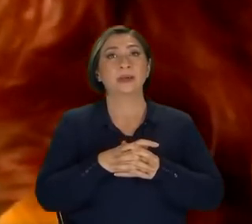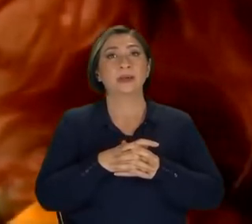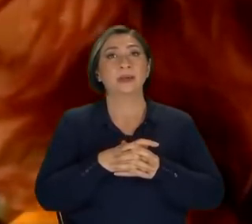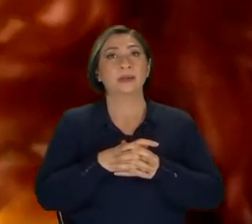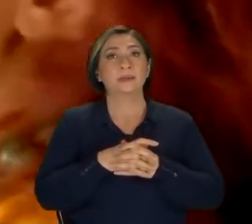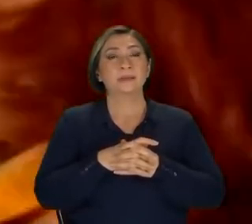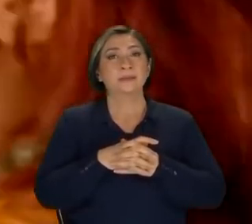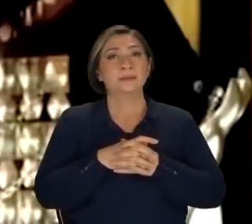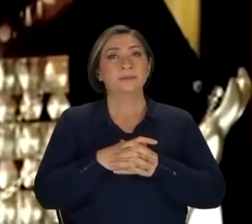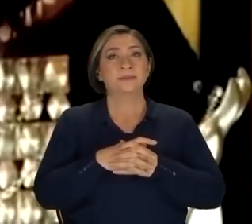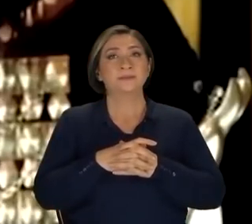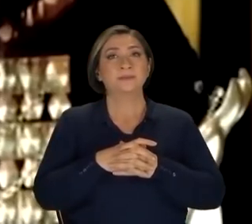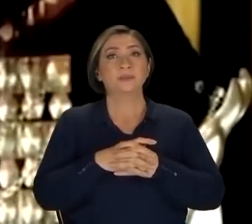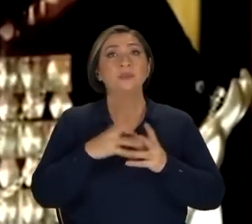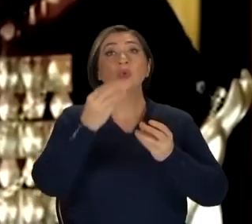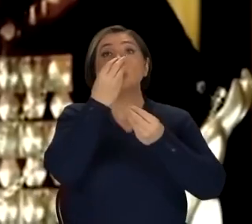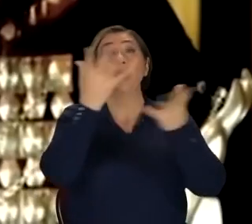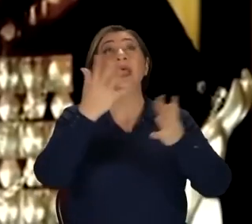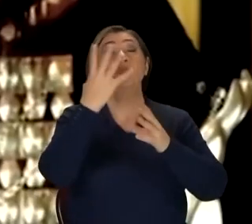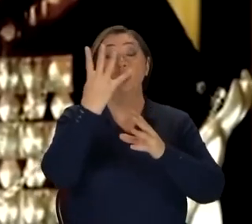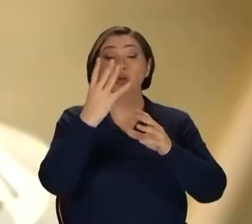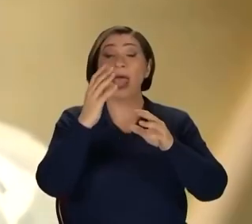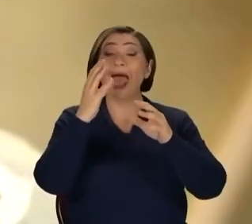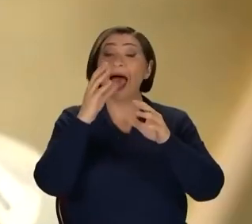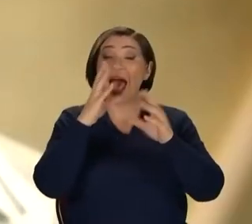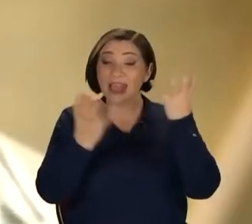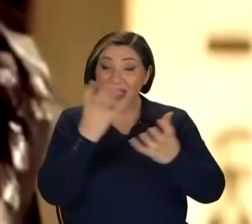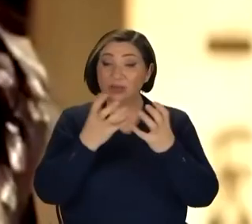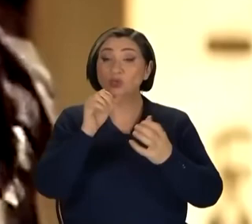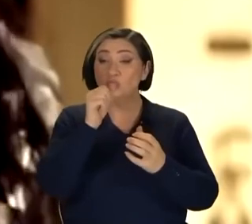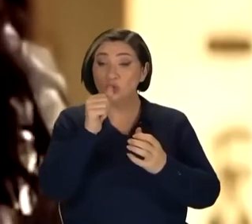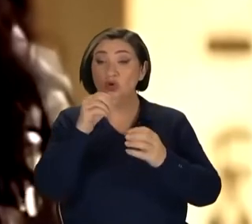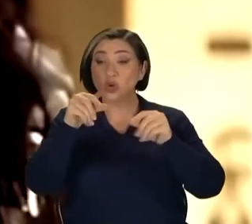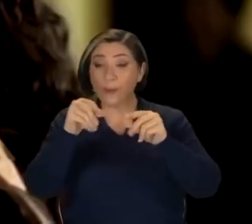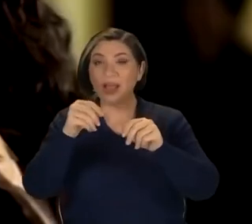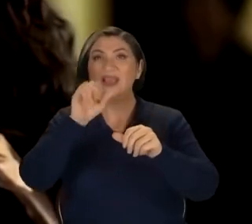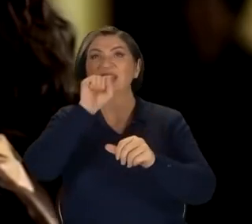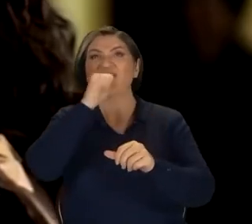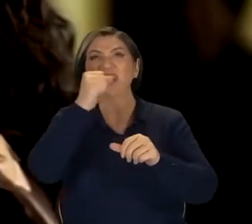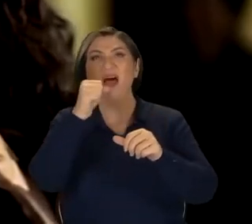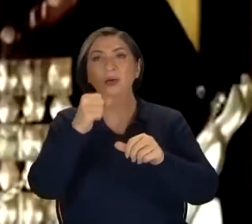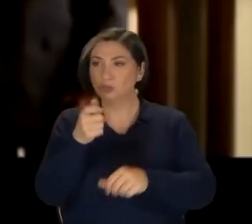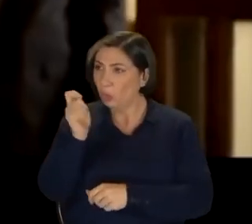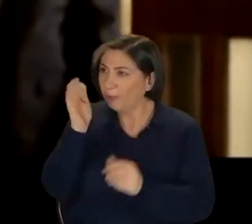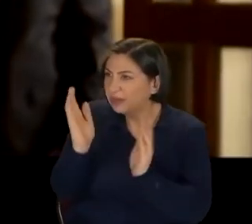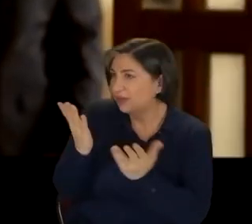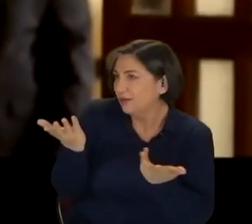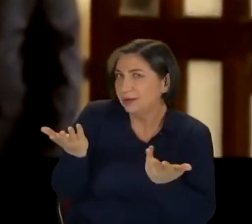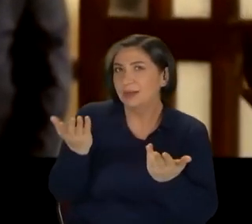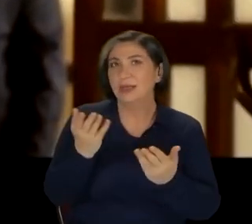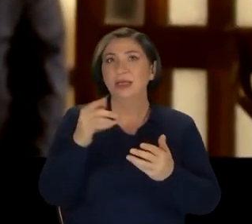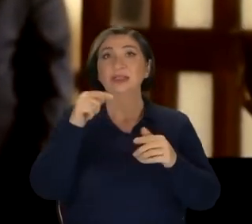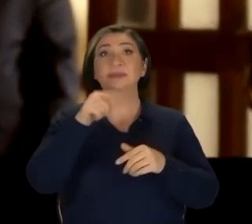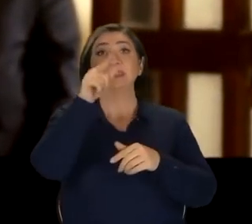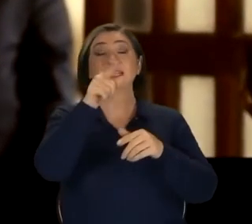Yalıyor bunu herhalde. Doğada bulunan dört element. Ateş, su, toprak, tahta. Tahta mı? Tahta tabii. Zoruna mı gitti? Şimdi